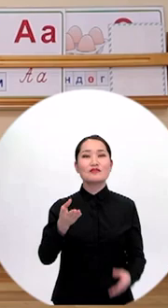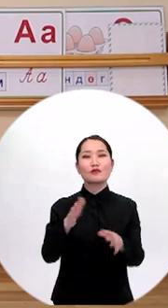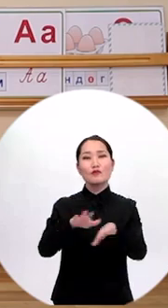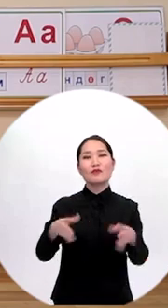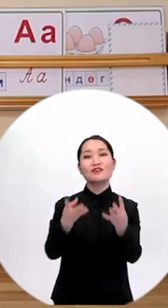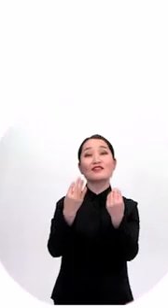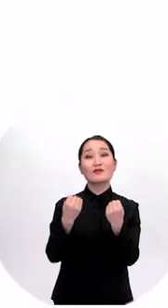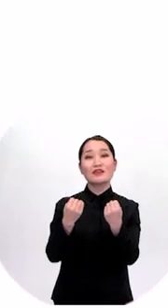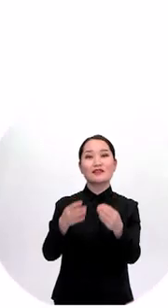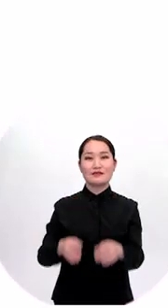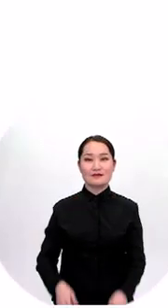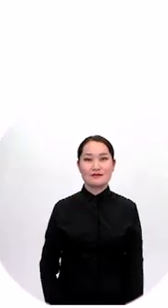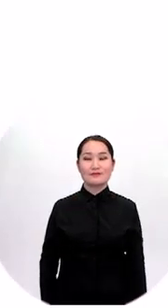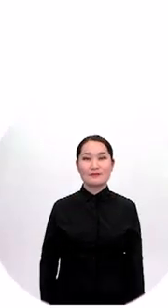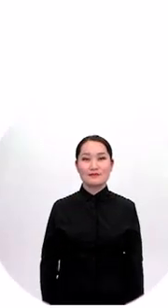вэ?